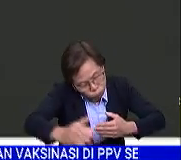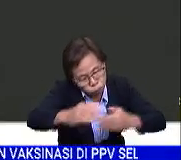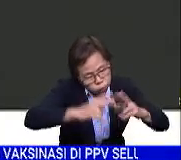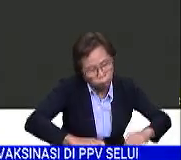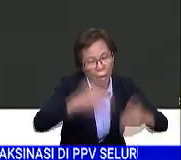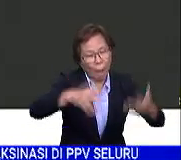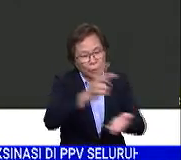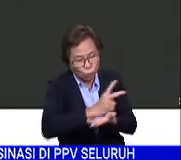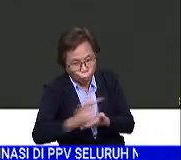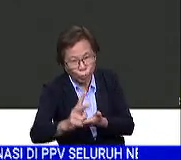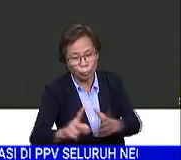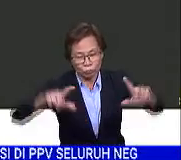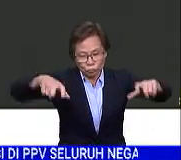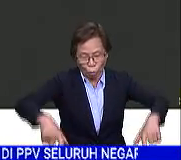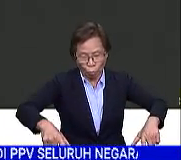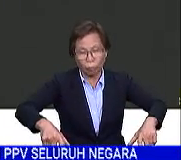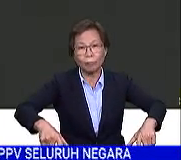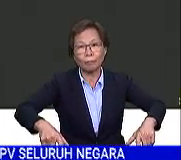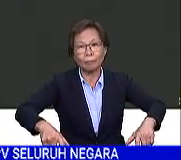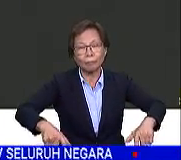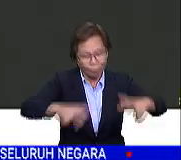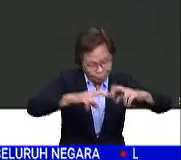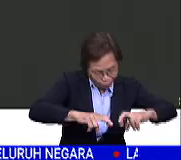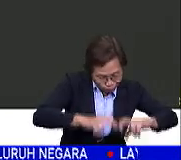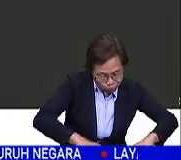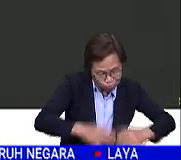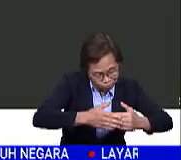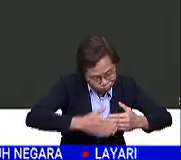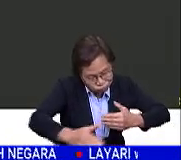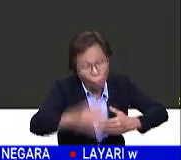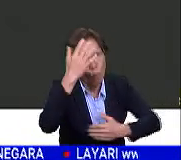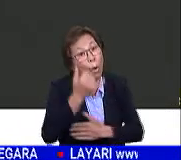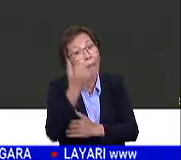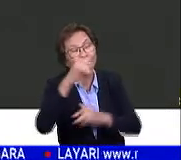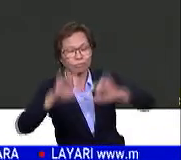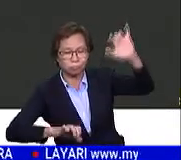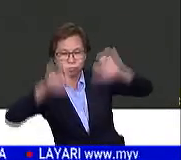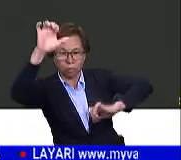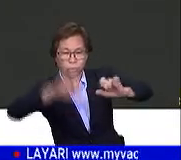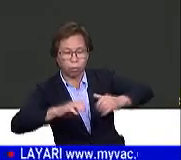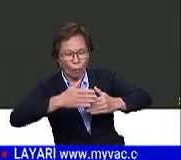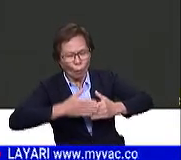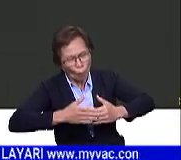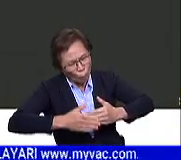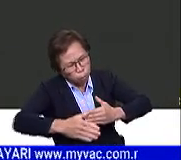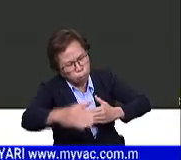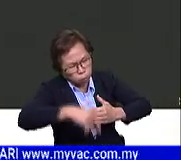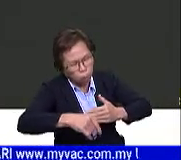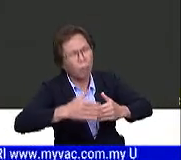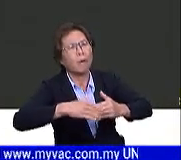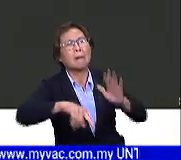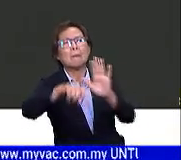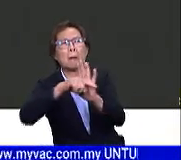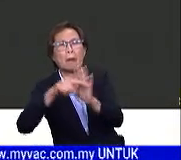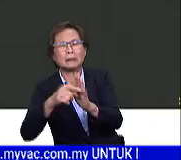dua minggu tempoh lockdown dilaksanakan. Ini bagi menilai impak lanjut yang didapati